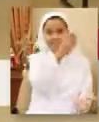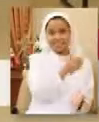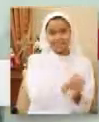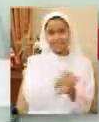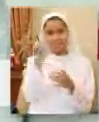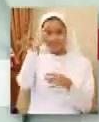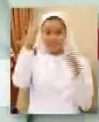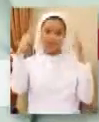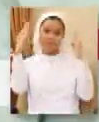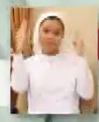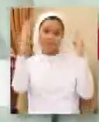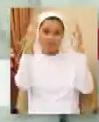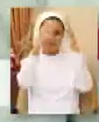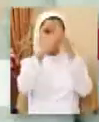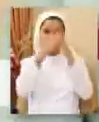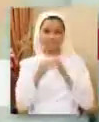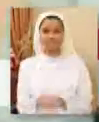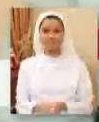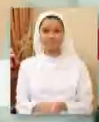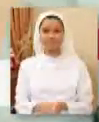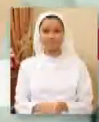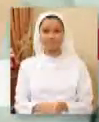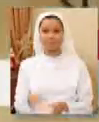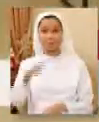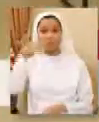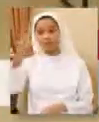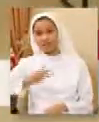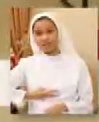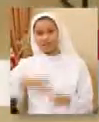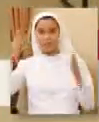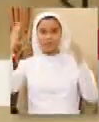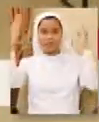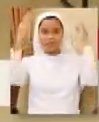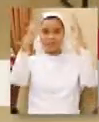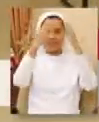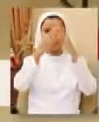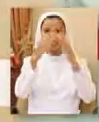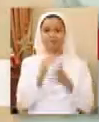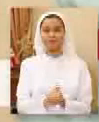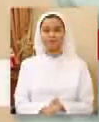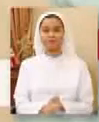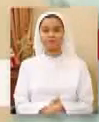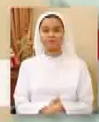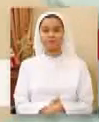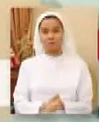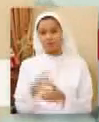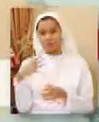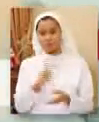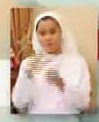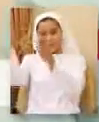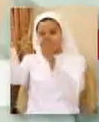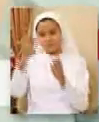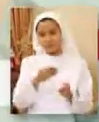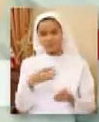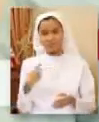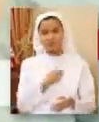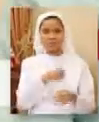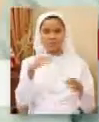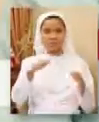nila dito. Nagsalut. Nagsalut, ang saya namin. Ang saya, di ba? Dinala namin yung mga estudyante namin.